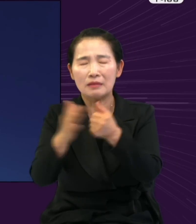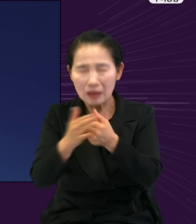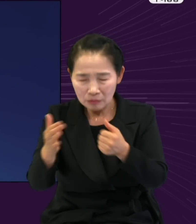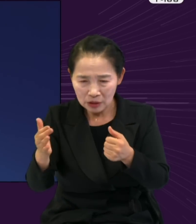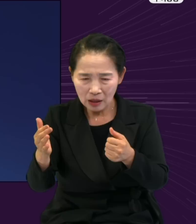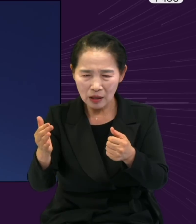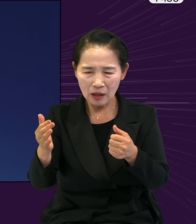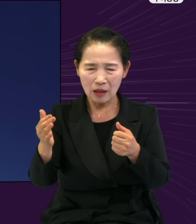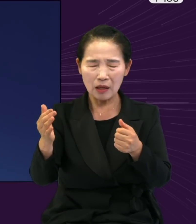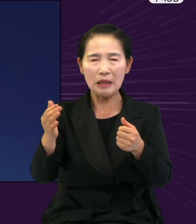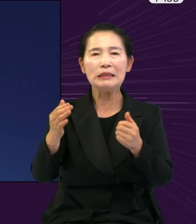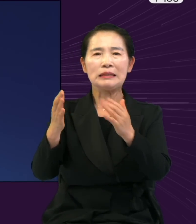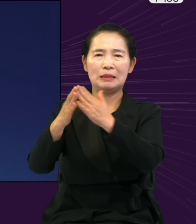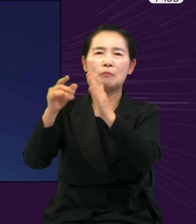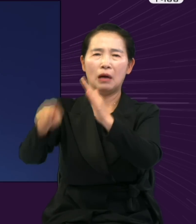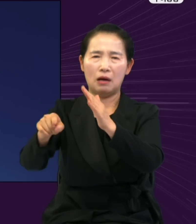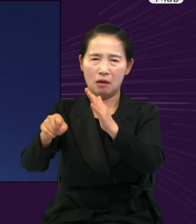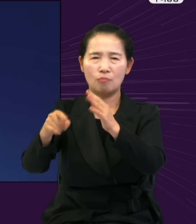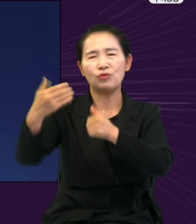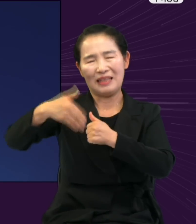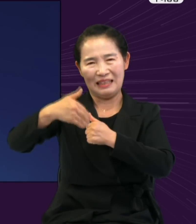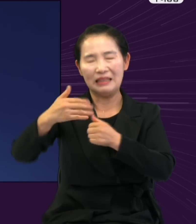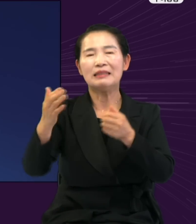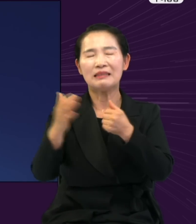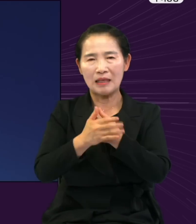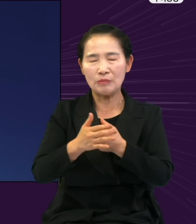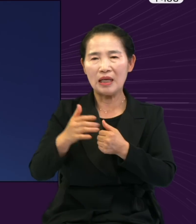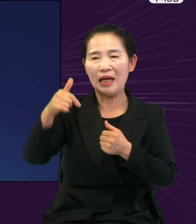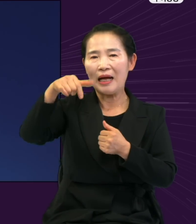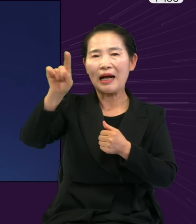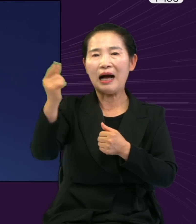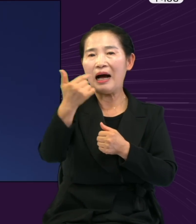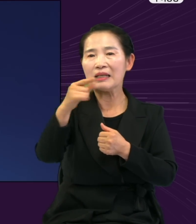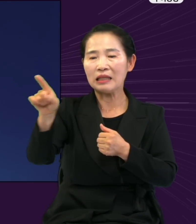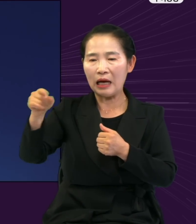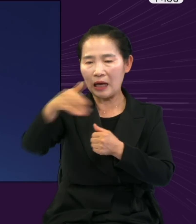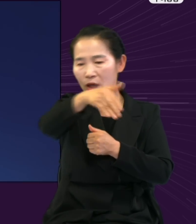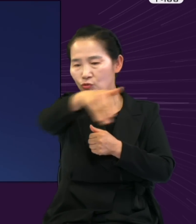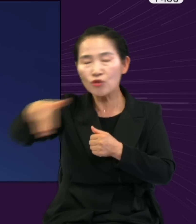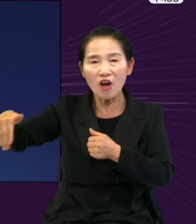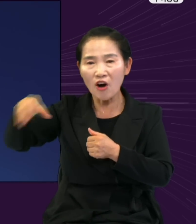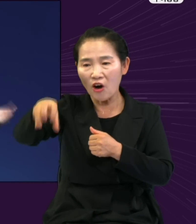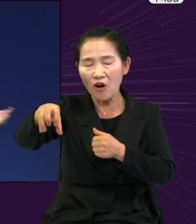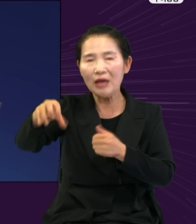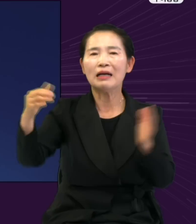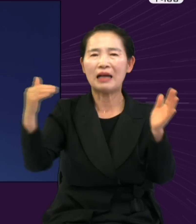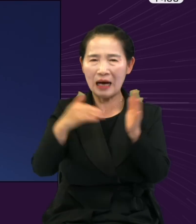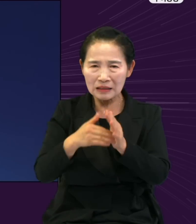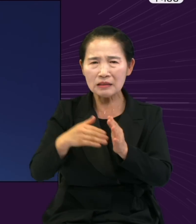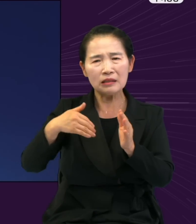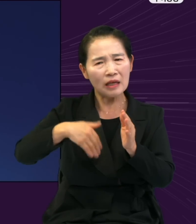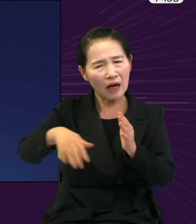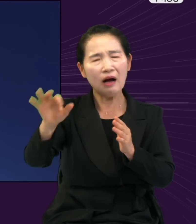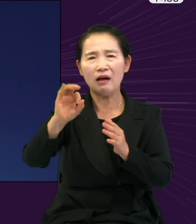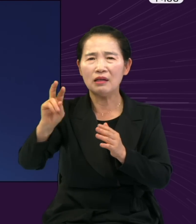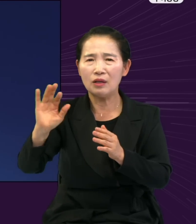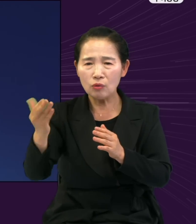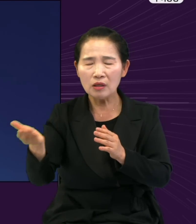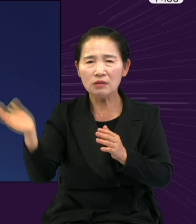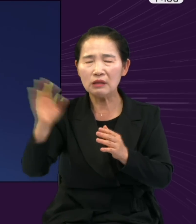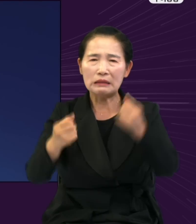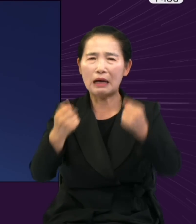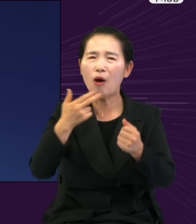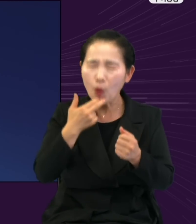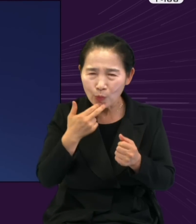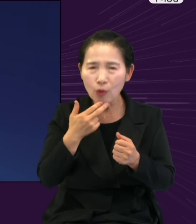곳이기 때문에 가나 국경까지 가야 되는 그 길을 현지인들이 많은 비용을 내서 갈 수 없어서